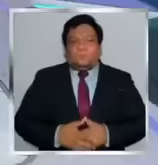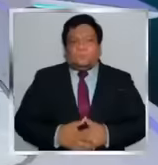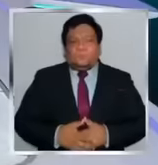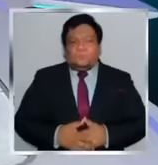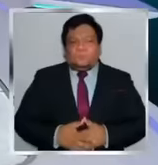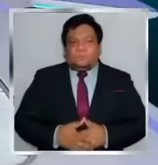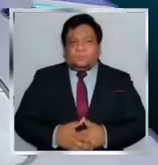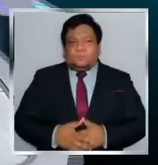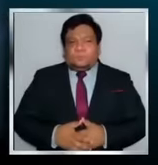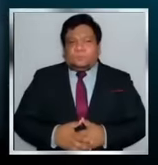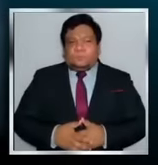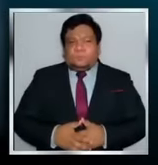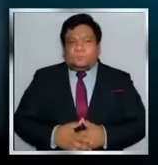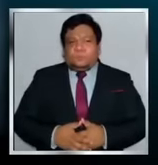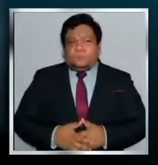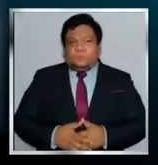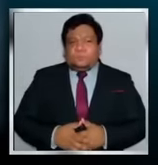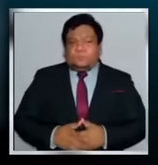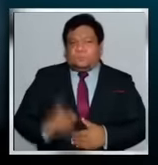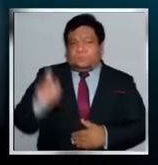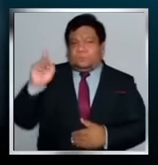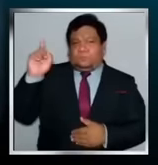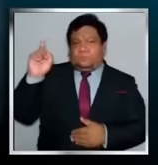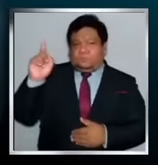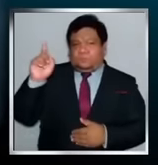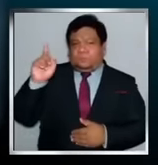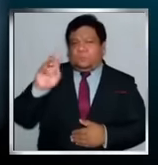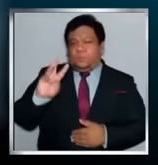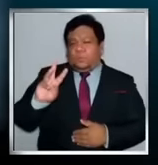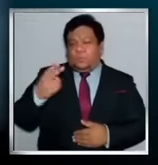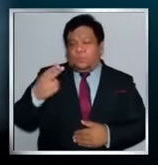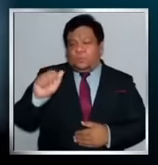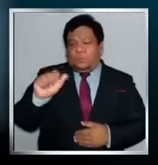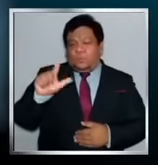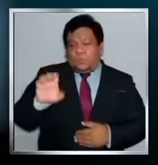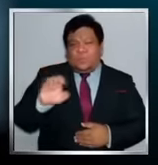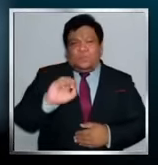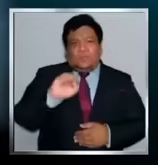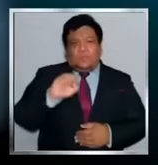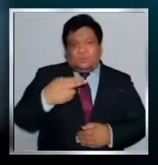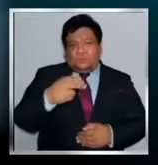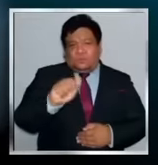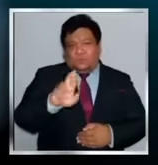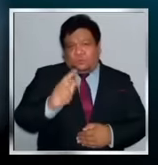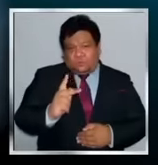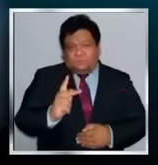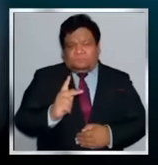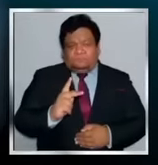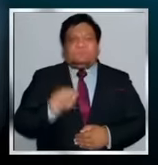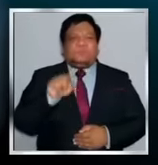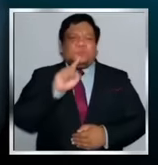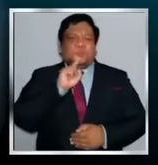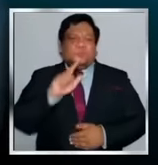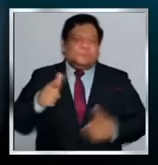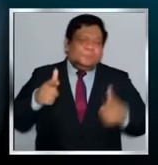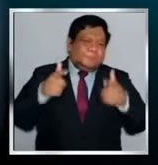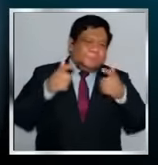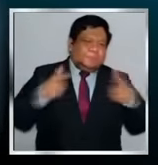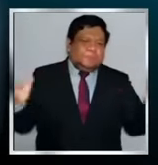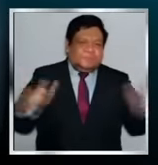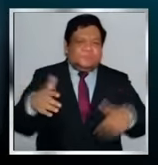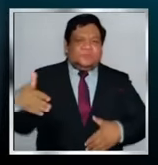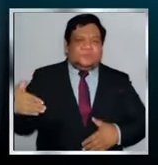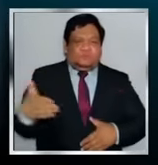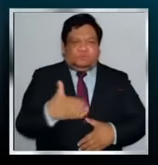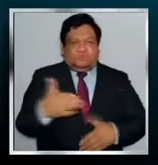Ang Rhynchodon typhus o mga whale shark o butanding ang tinuturing ngayong pinakamalaking isda na nabubuhay sa ating mga